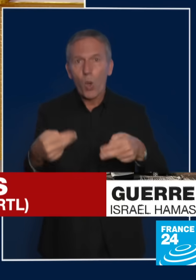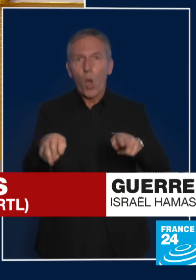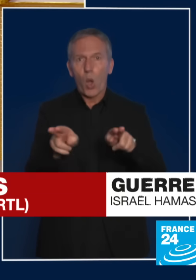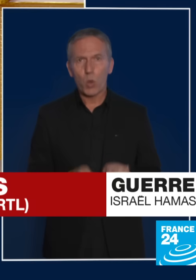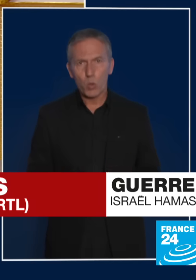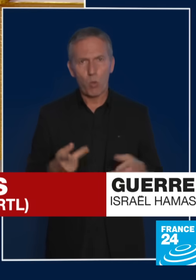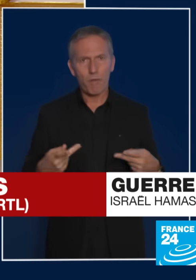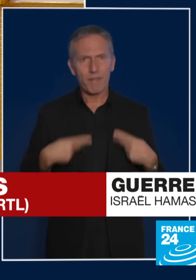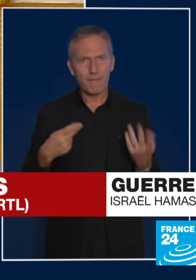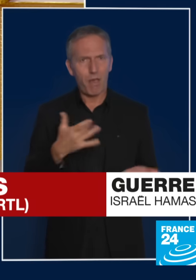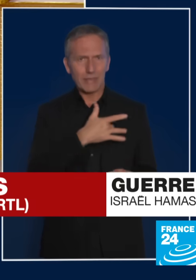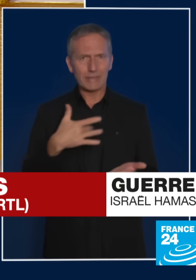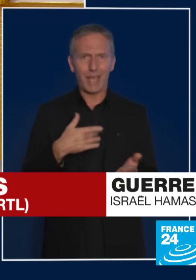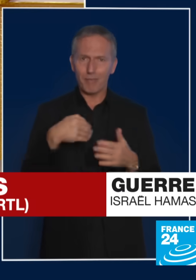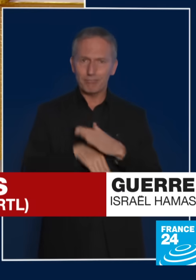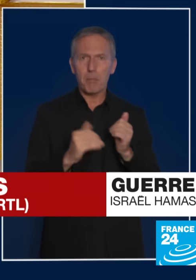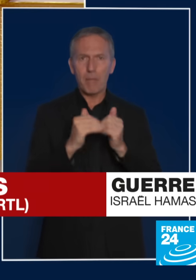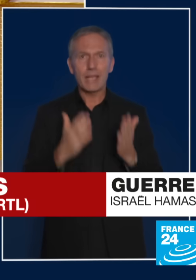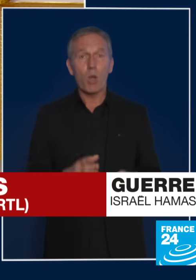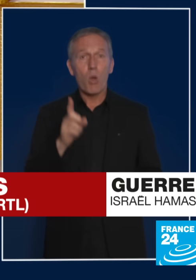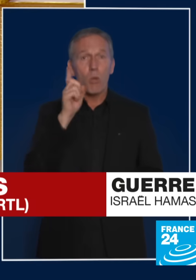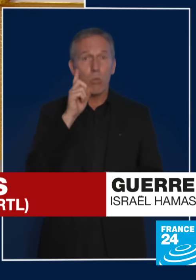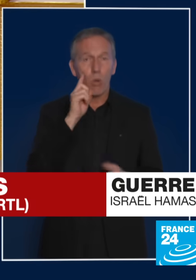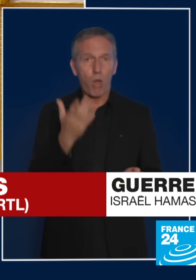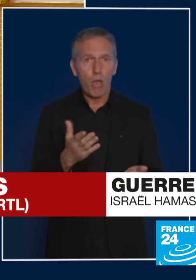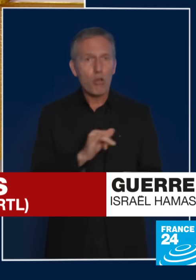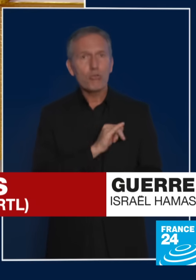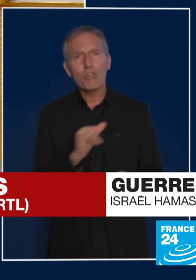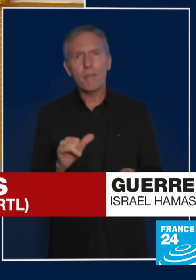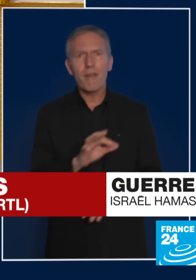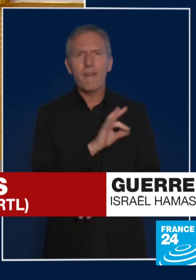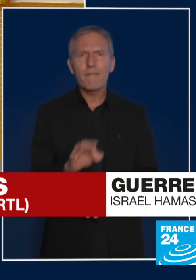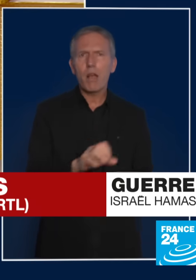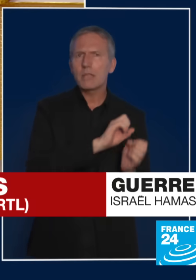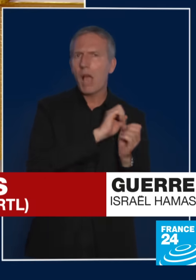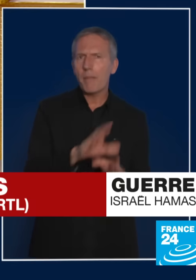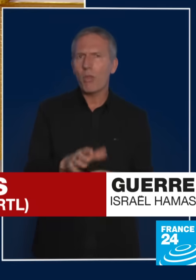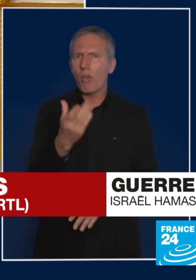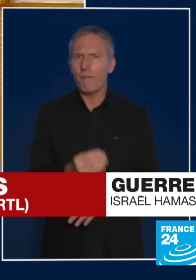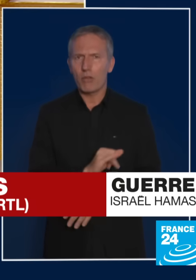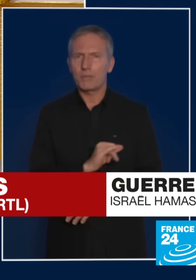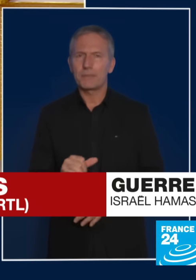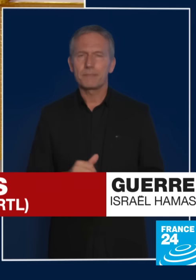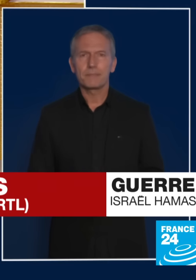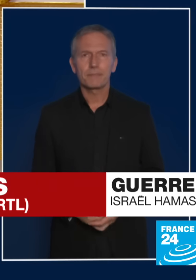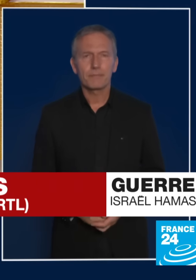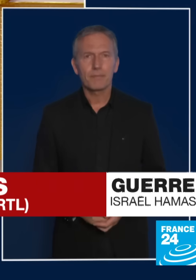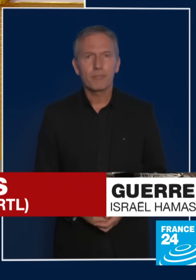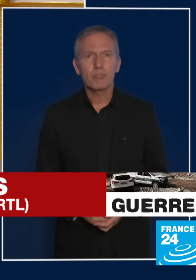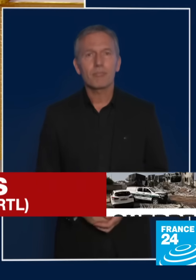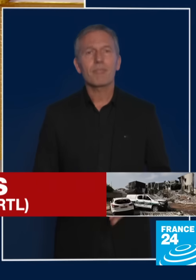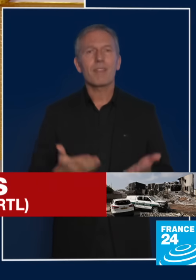sain et sauf dans leur foyer car jamais la France n'abandonne ses enfants